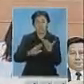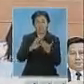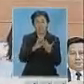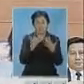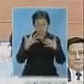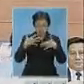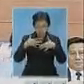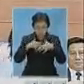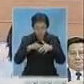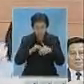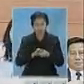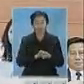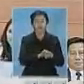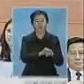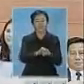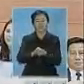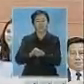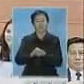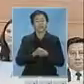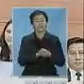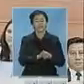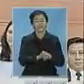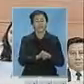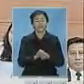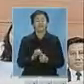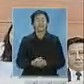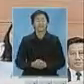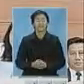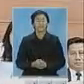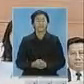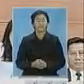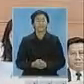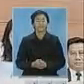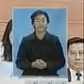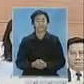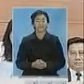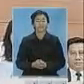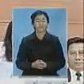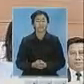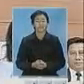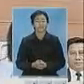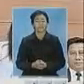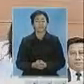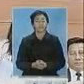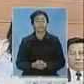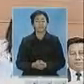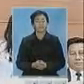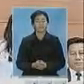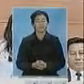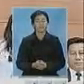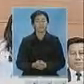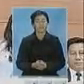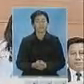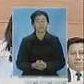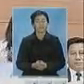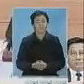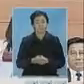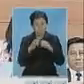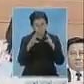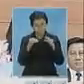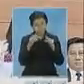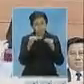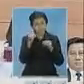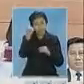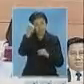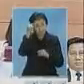สมานสามัคคีปรองดองแต่ก็เอาล่ะครับบรรยากาศตลอด 2วันของการประชุม